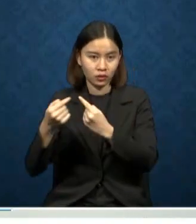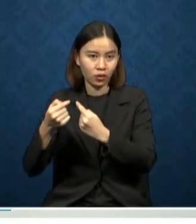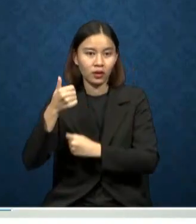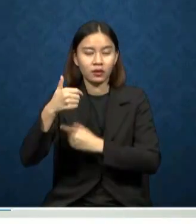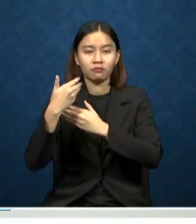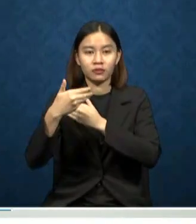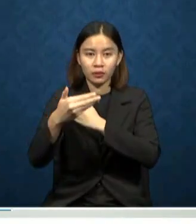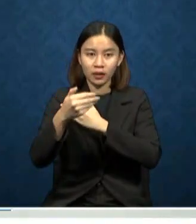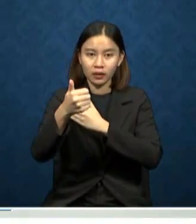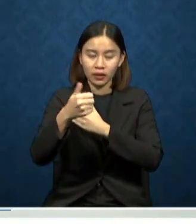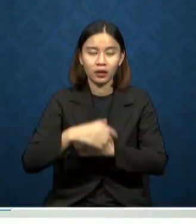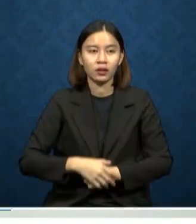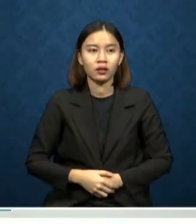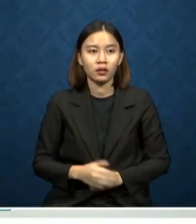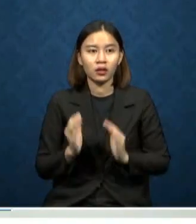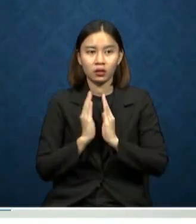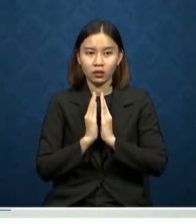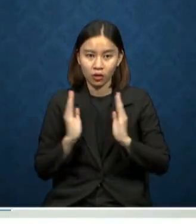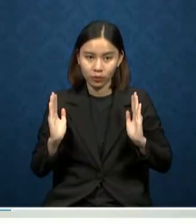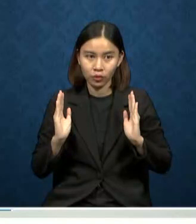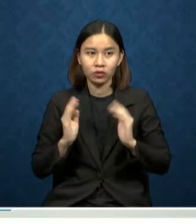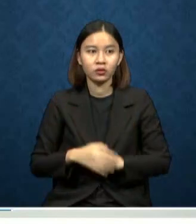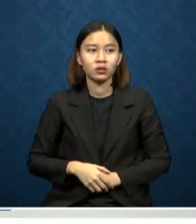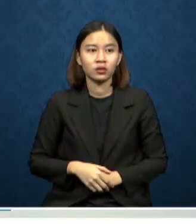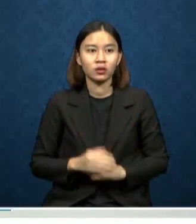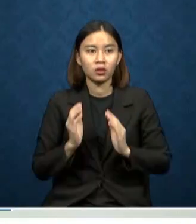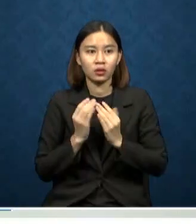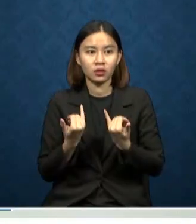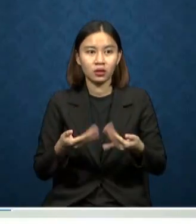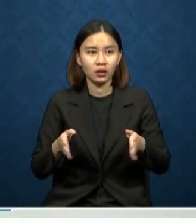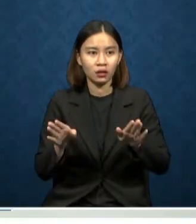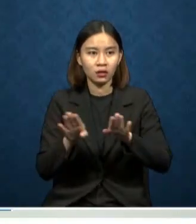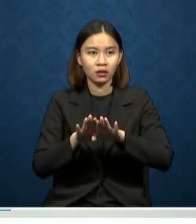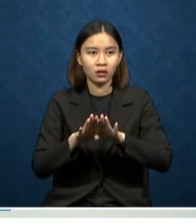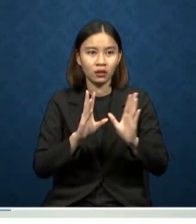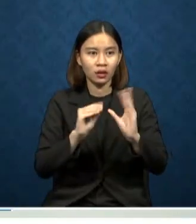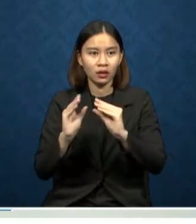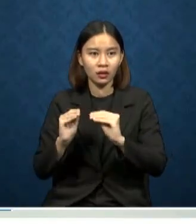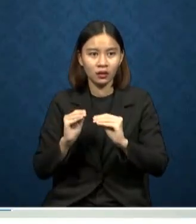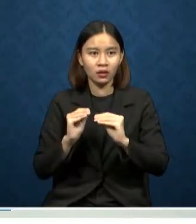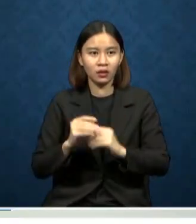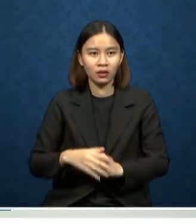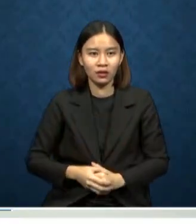ไปนะครับก็ต้องกราบขอบพระคุณอีกท่านนึงครับก็ขอปิดประชุมครับเชิญครับท่านท่าน